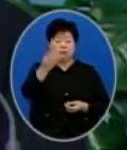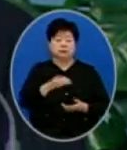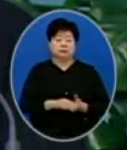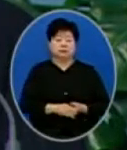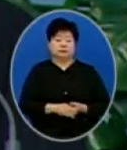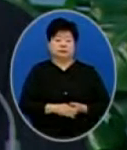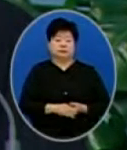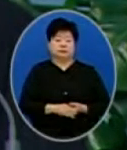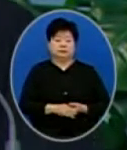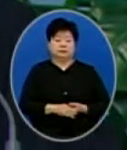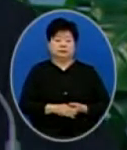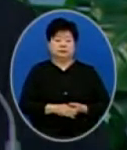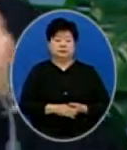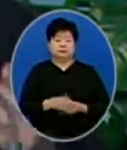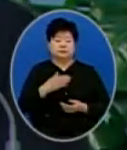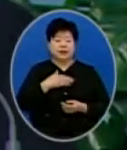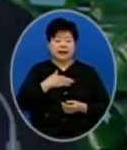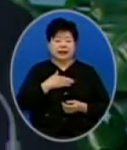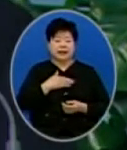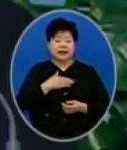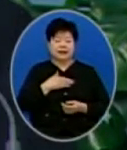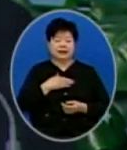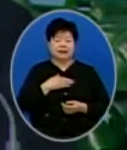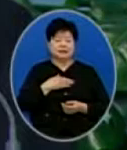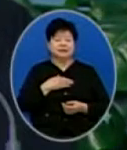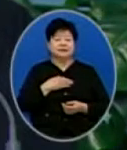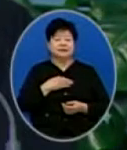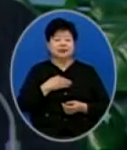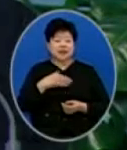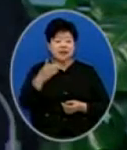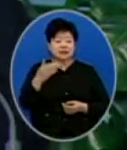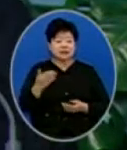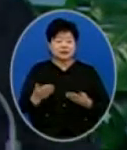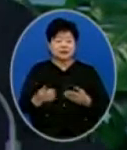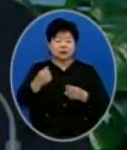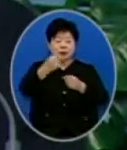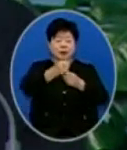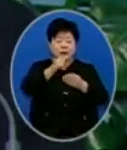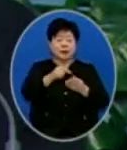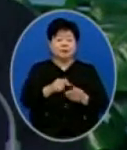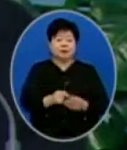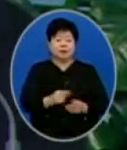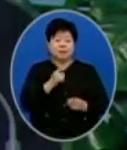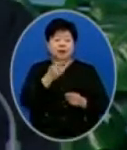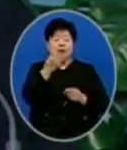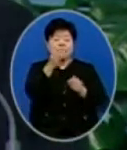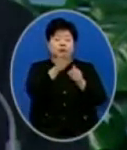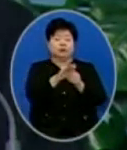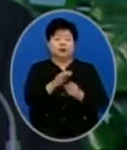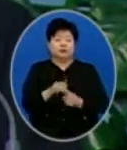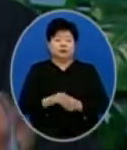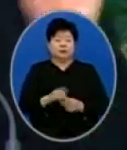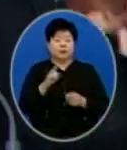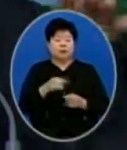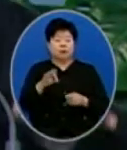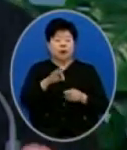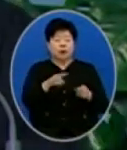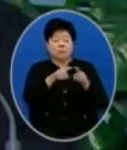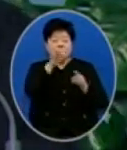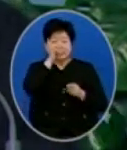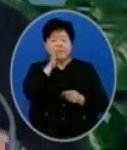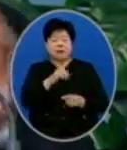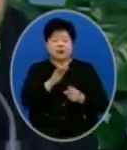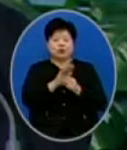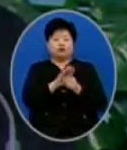관원장이 내가 나가자마자 복직이 되면 당연히 얘기해 줘야지 내가 매일같이 왕을 모시는데 걱정하지